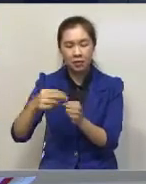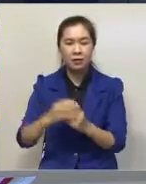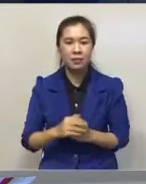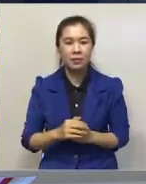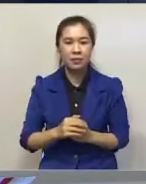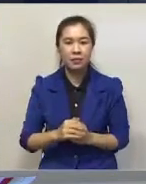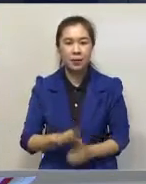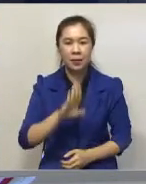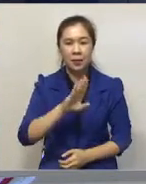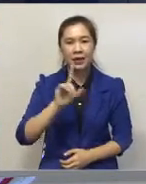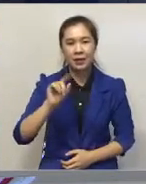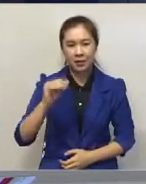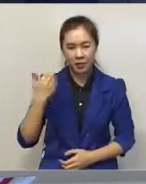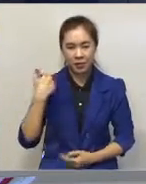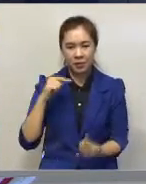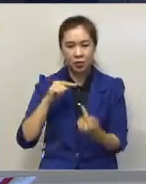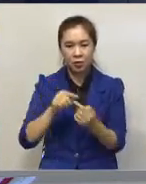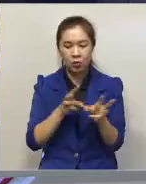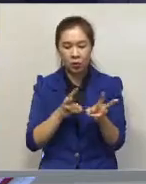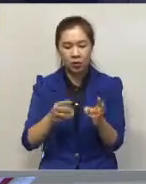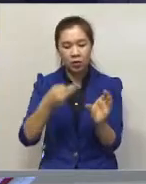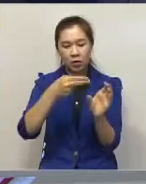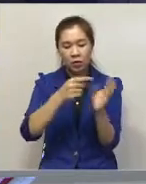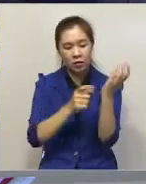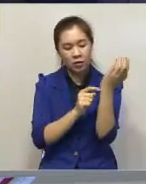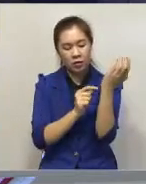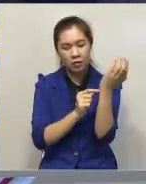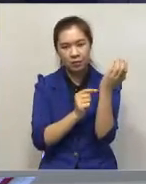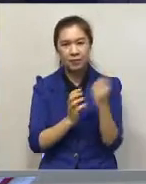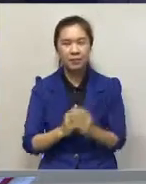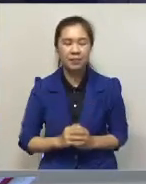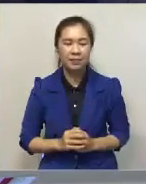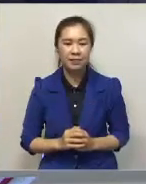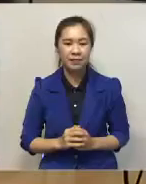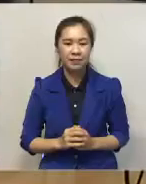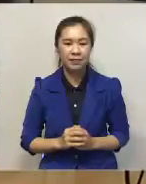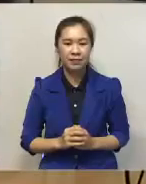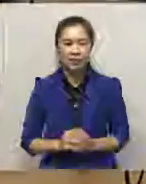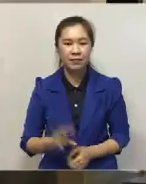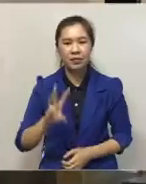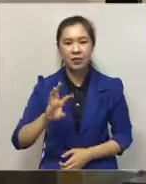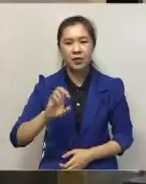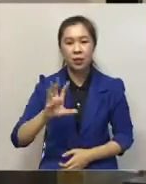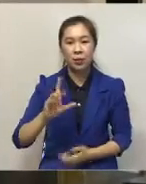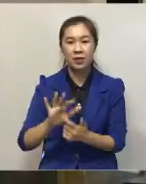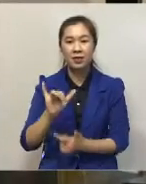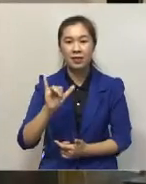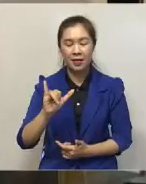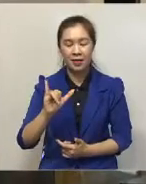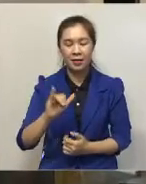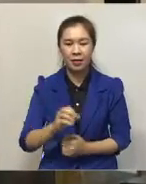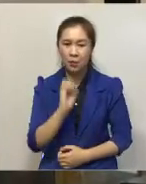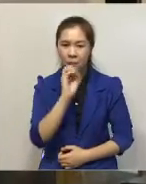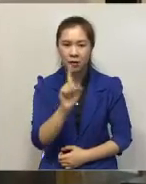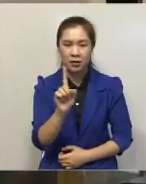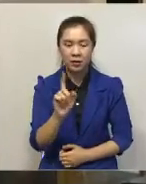เร็ว B20 เพื่อเพิ่มช่องทางรองรับผลผลิตน้ำมันปาล์มดิบค่ะนายวิชัยโภชนกิจอธิบดีกรมการค้าภายใน